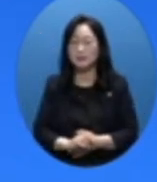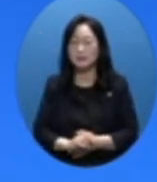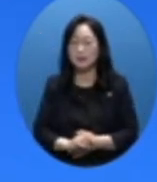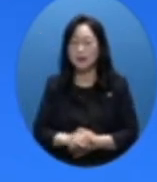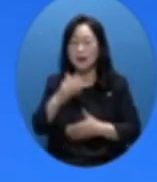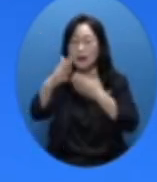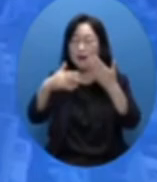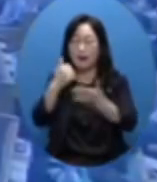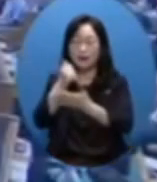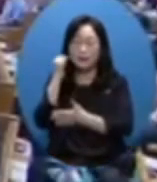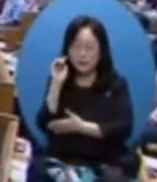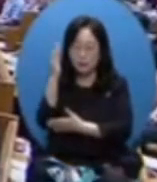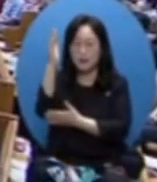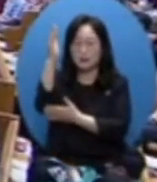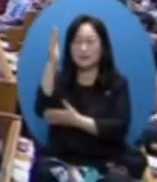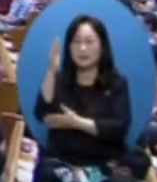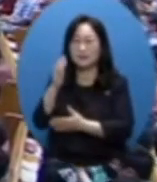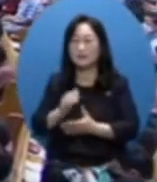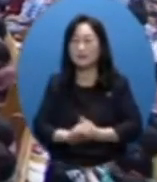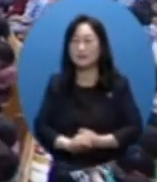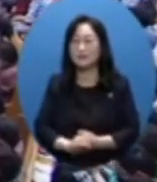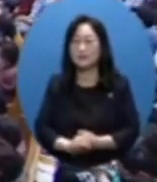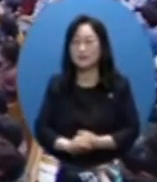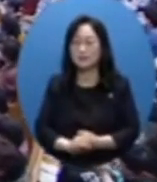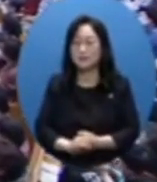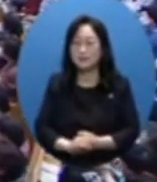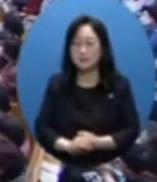안에 깨우는 법 입니다 아